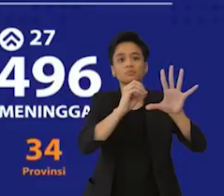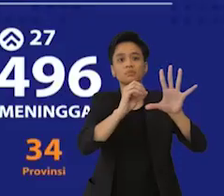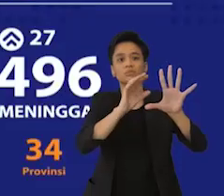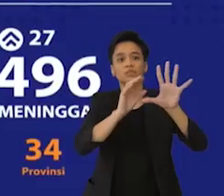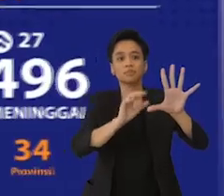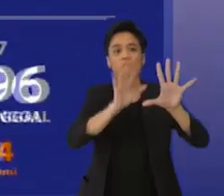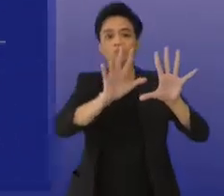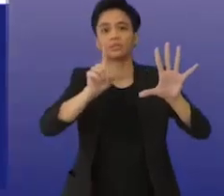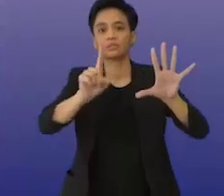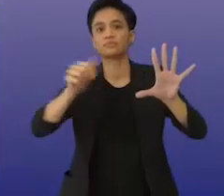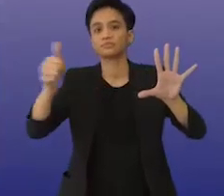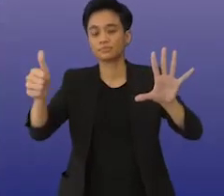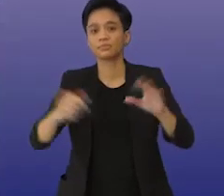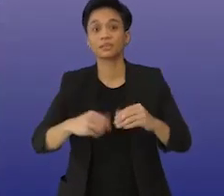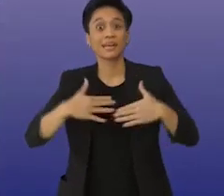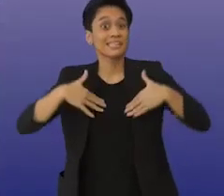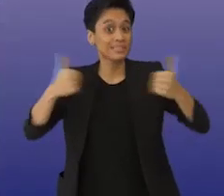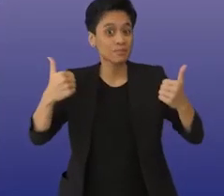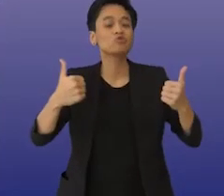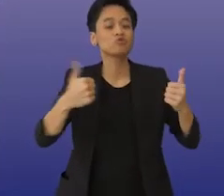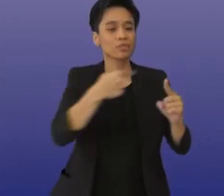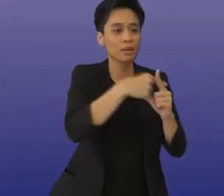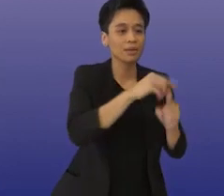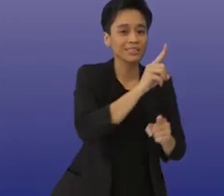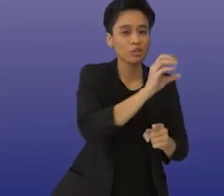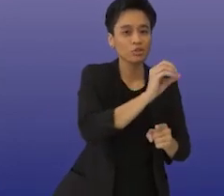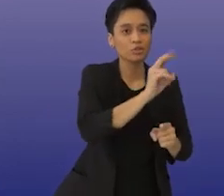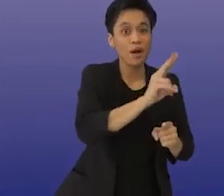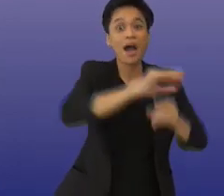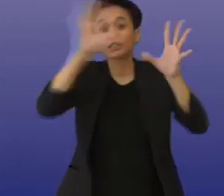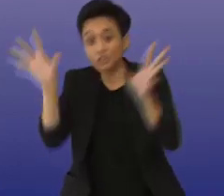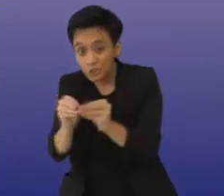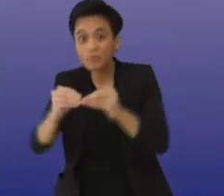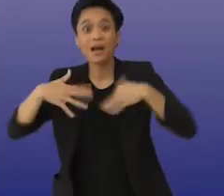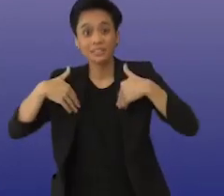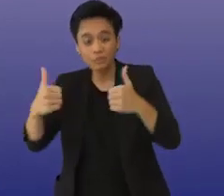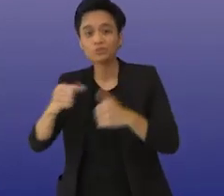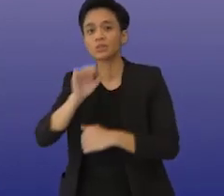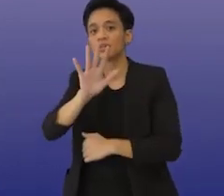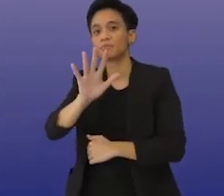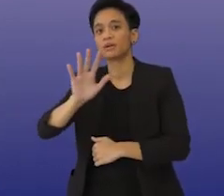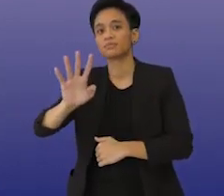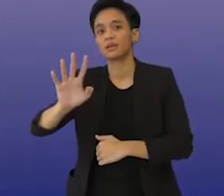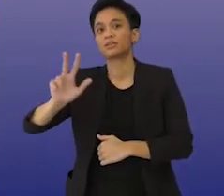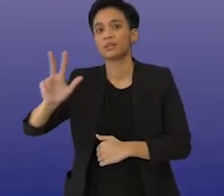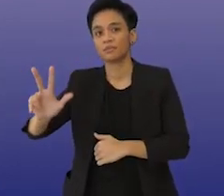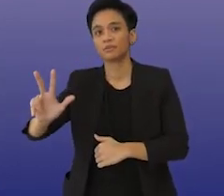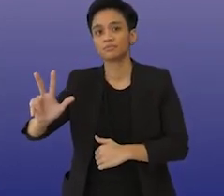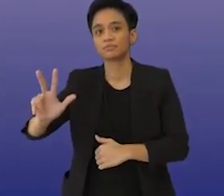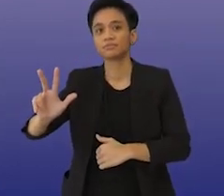kasus sembuh hari ini bertambah 102 orang sehingga total menjadi 548